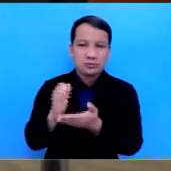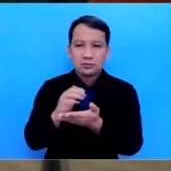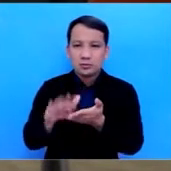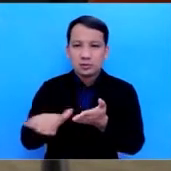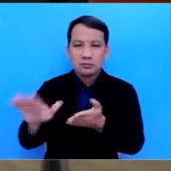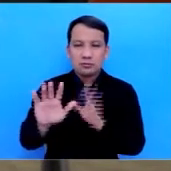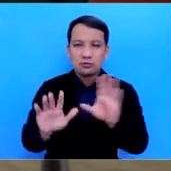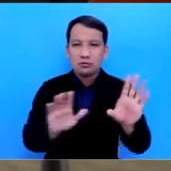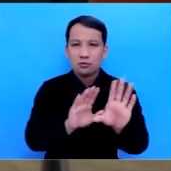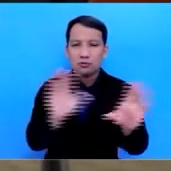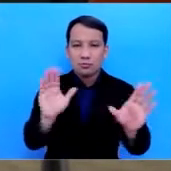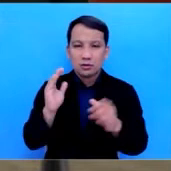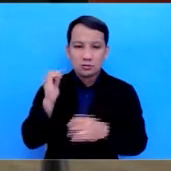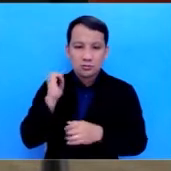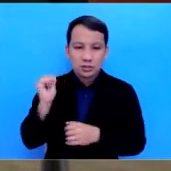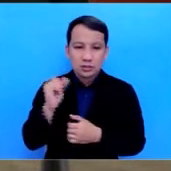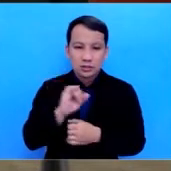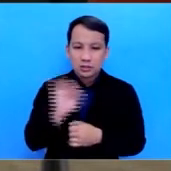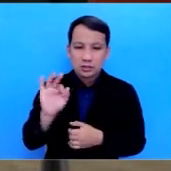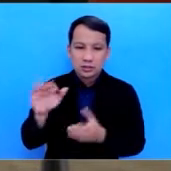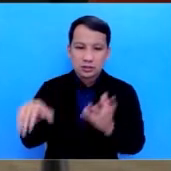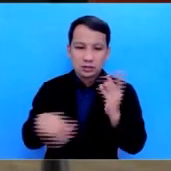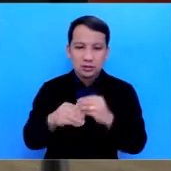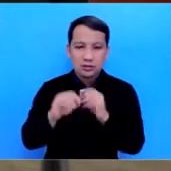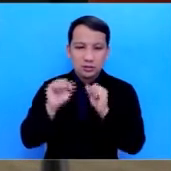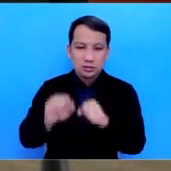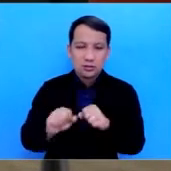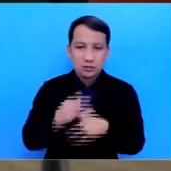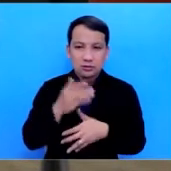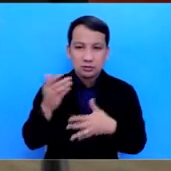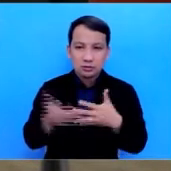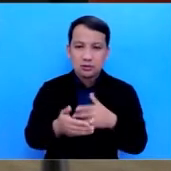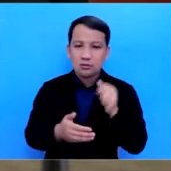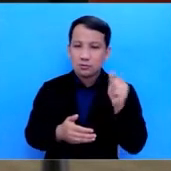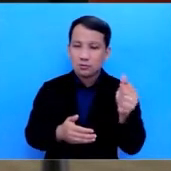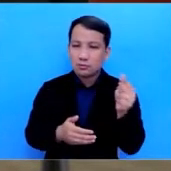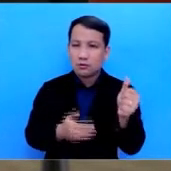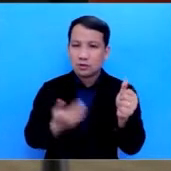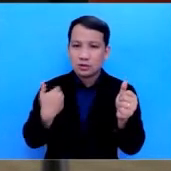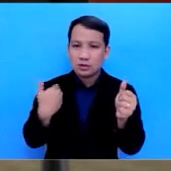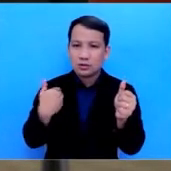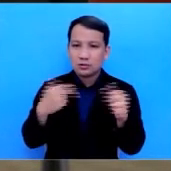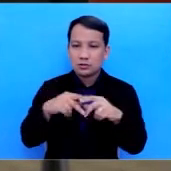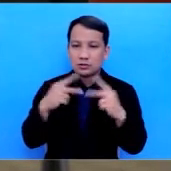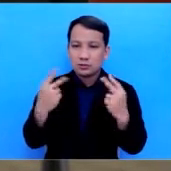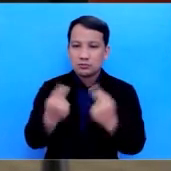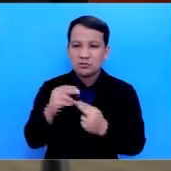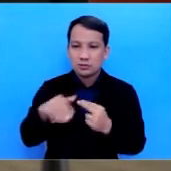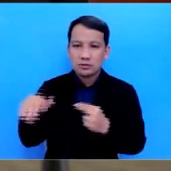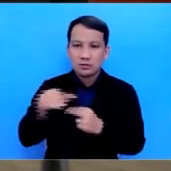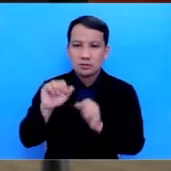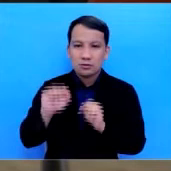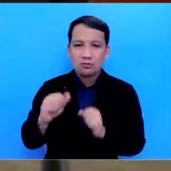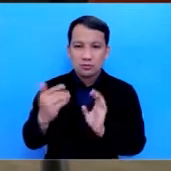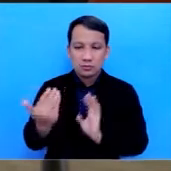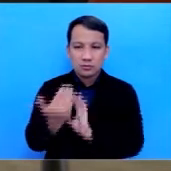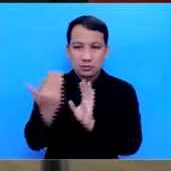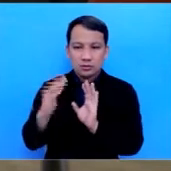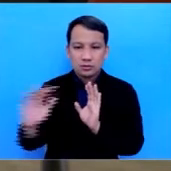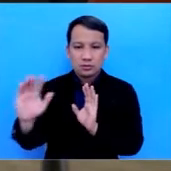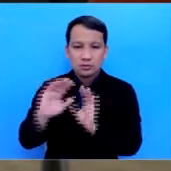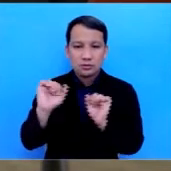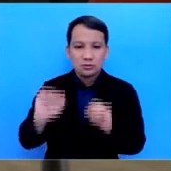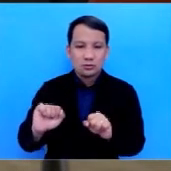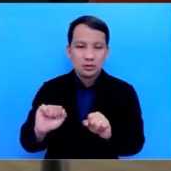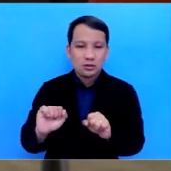kanilang kandidatura, dahil kung hindi, ay posible silang hindi makaupo sa pwesto o kaya maharap sa